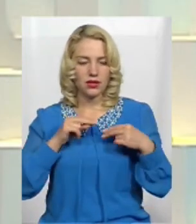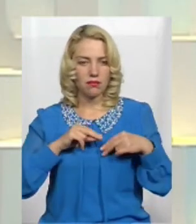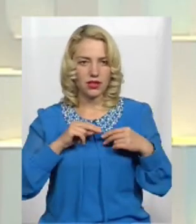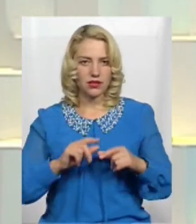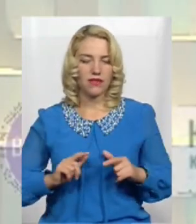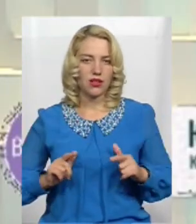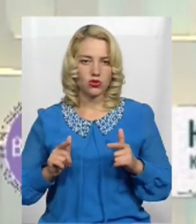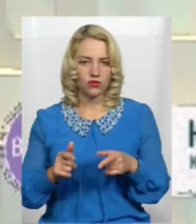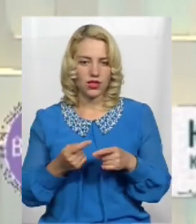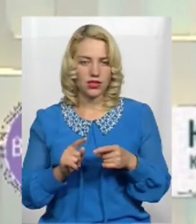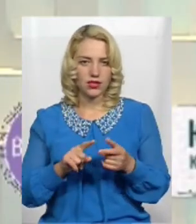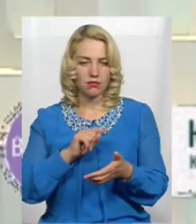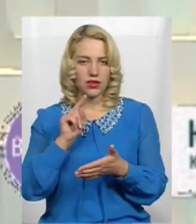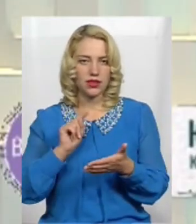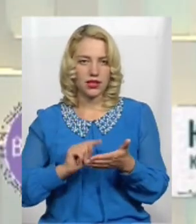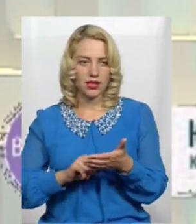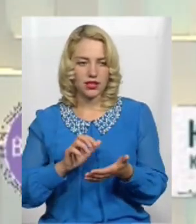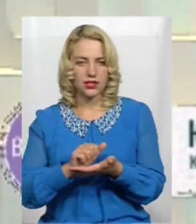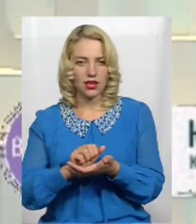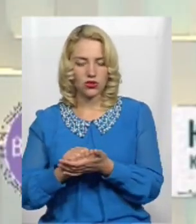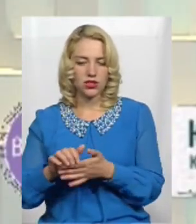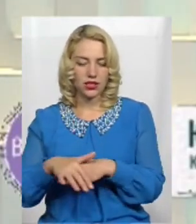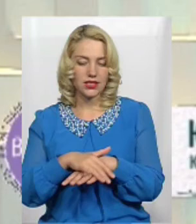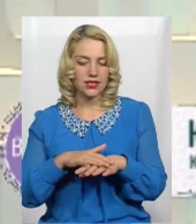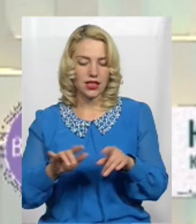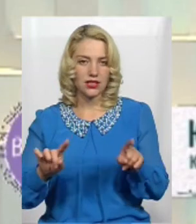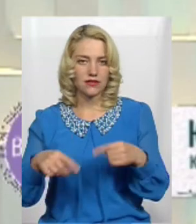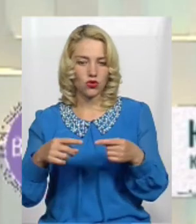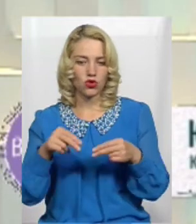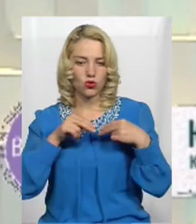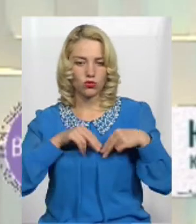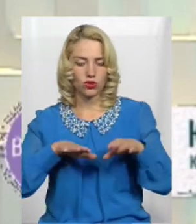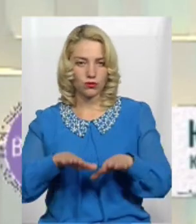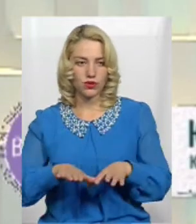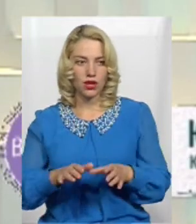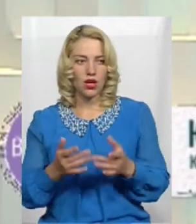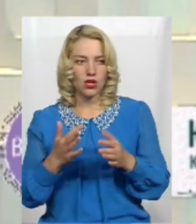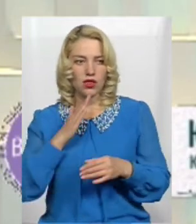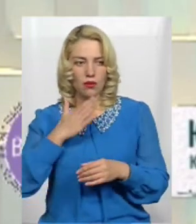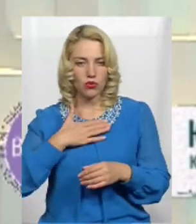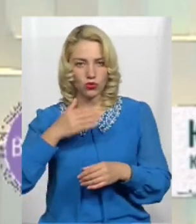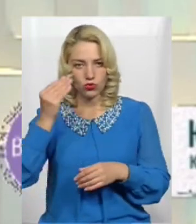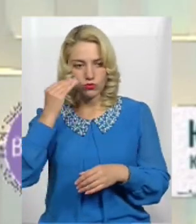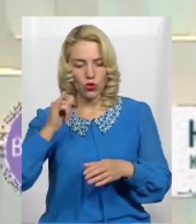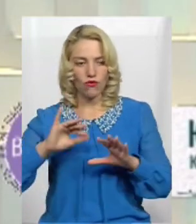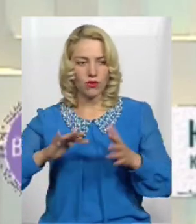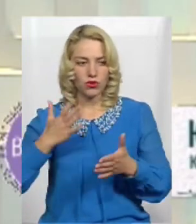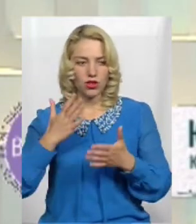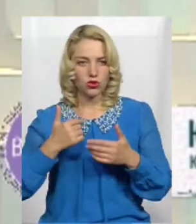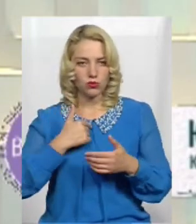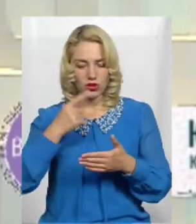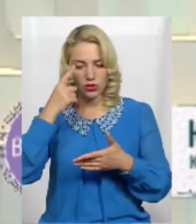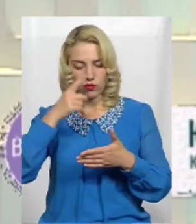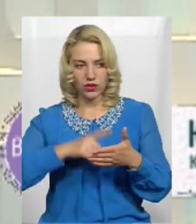працевлаштування, це питання зайнятості населення, створення робочих місць. Отже, на мою думку, у випадку, якщо ви